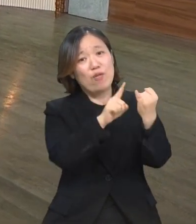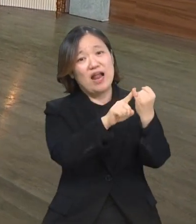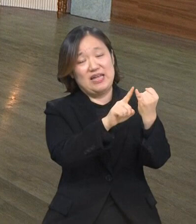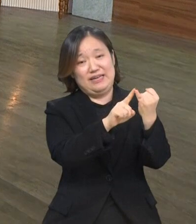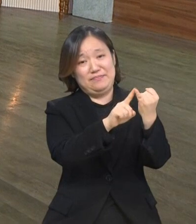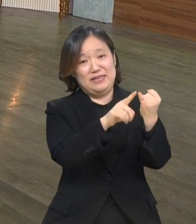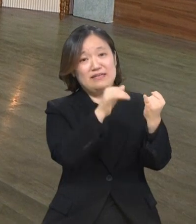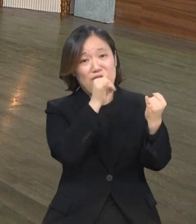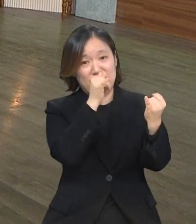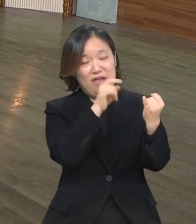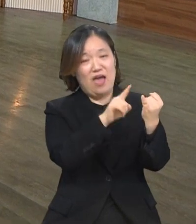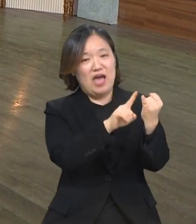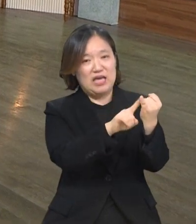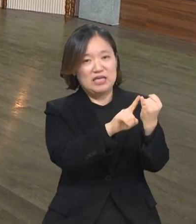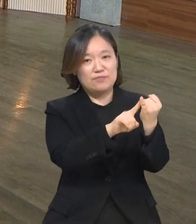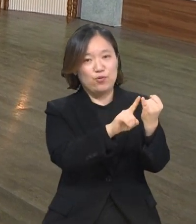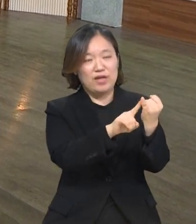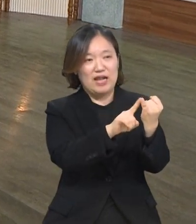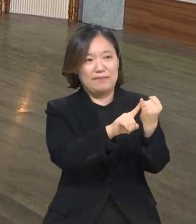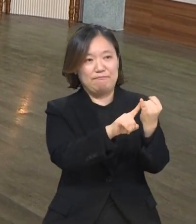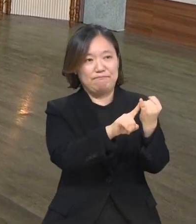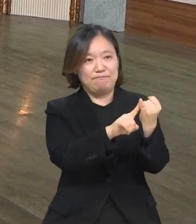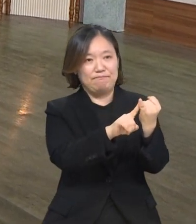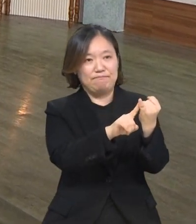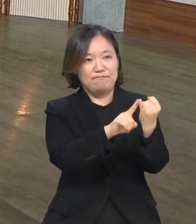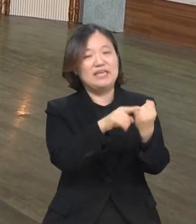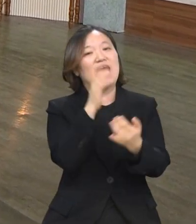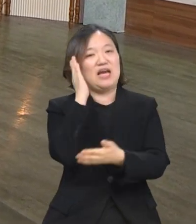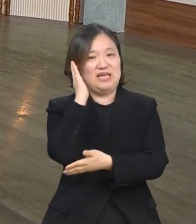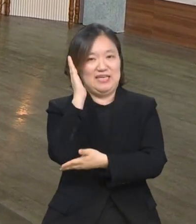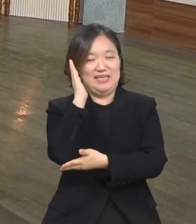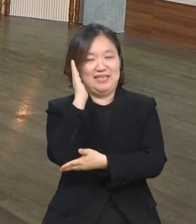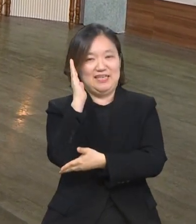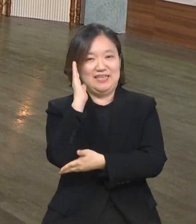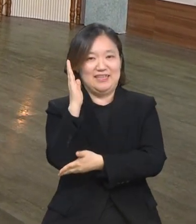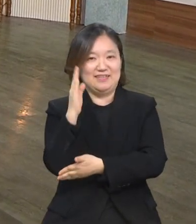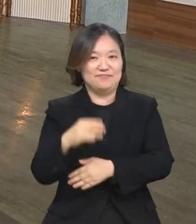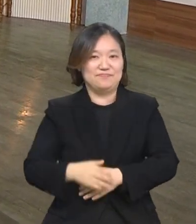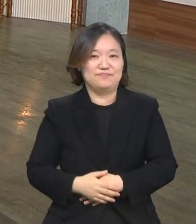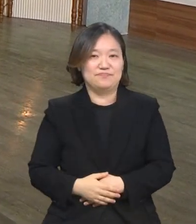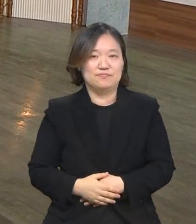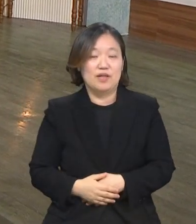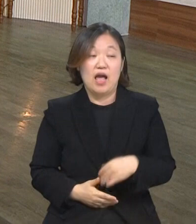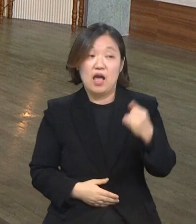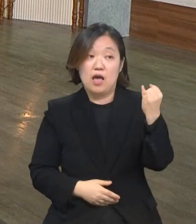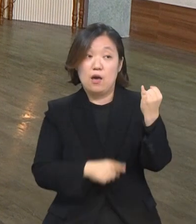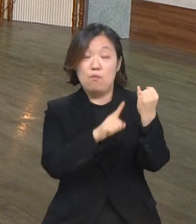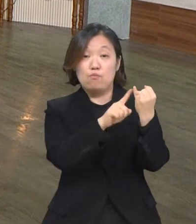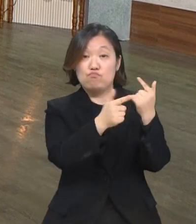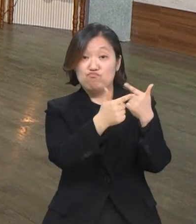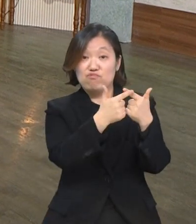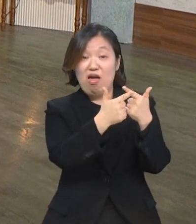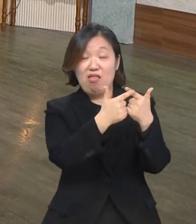노보살님이 계시는데 그분의 이야기에요 그분께서